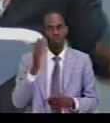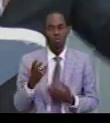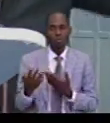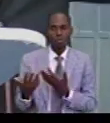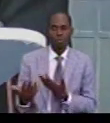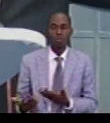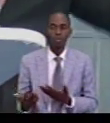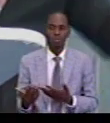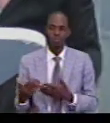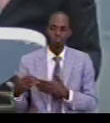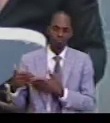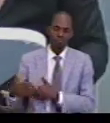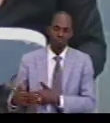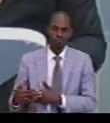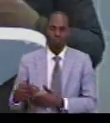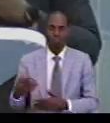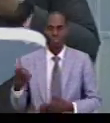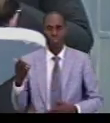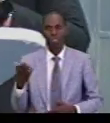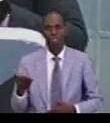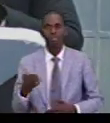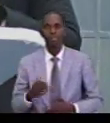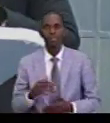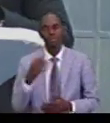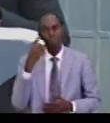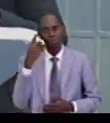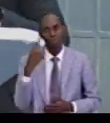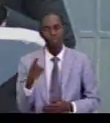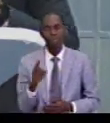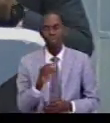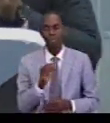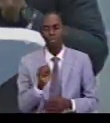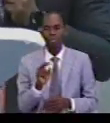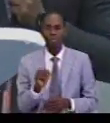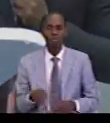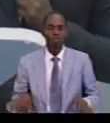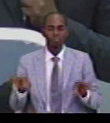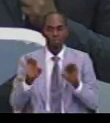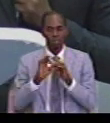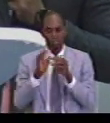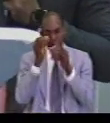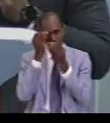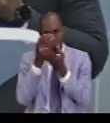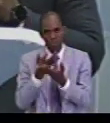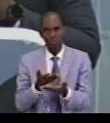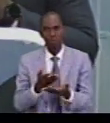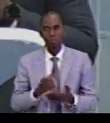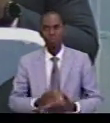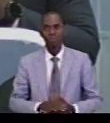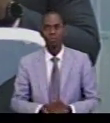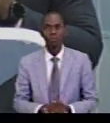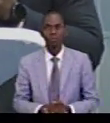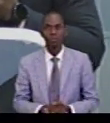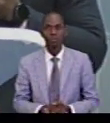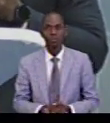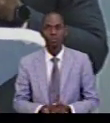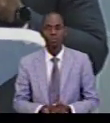at our left hand side there for an important information. Bien, nous avons